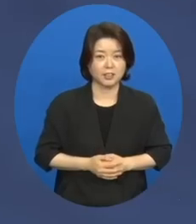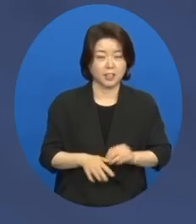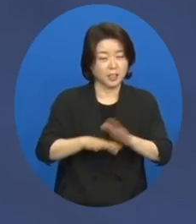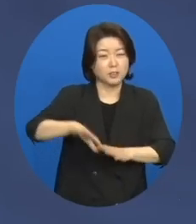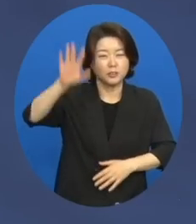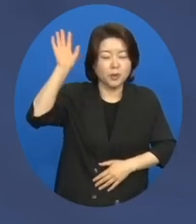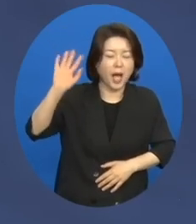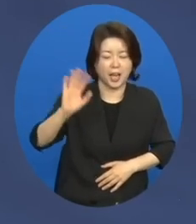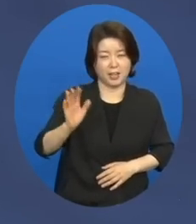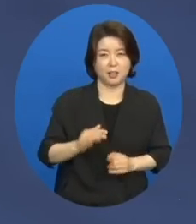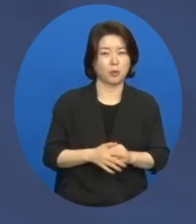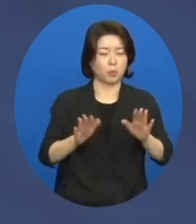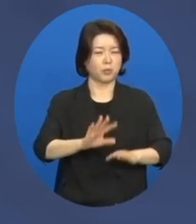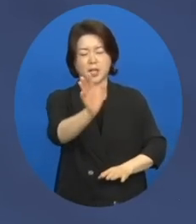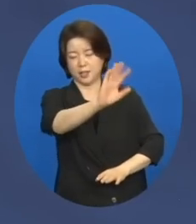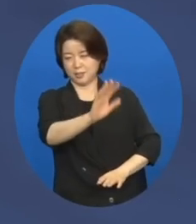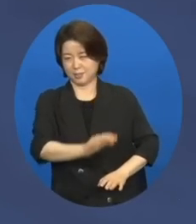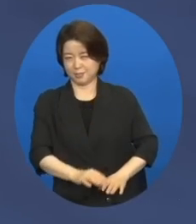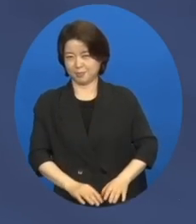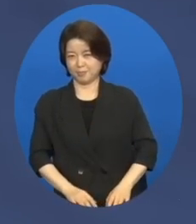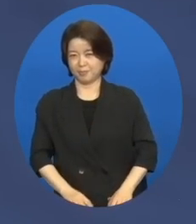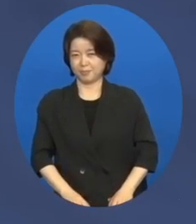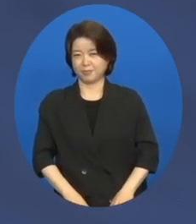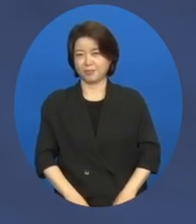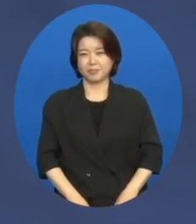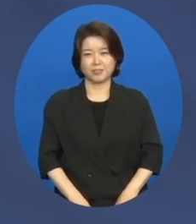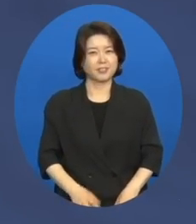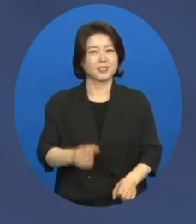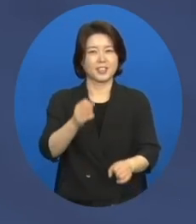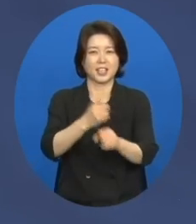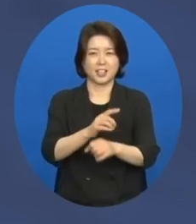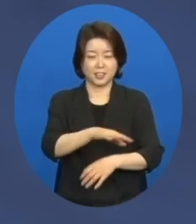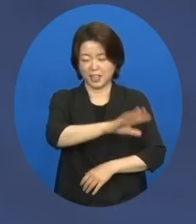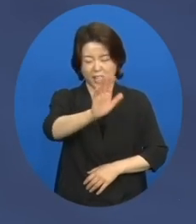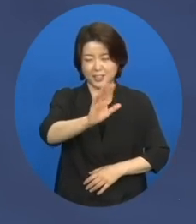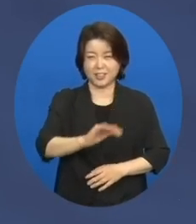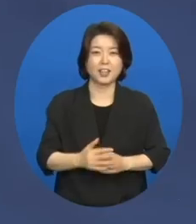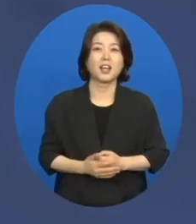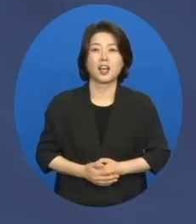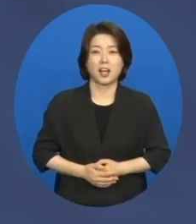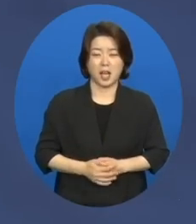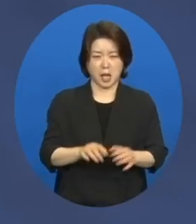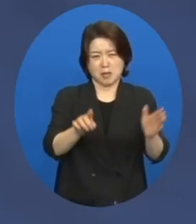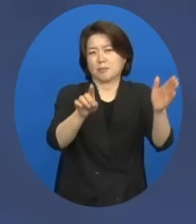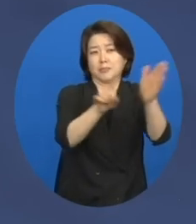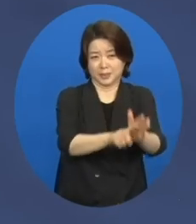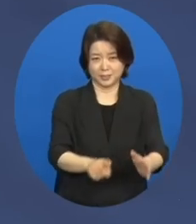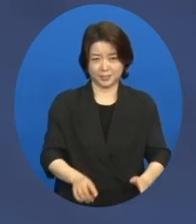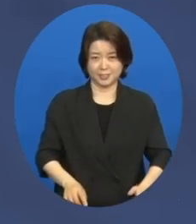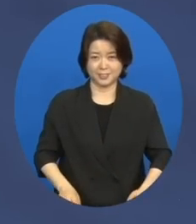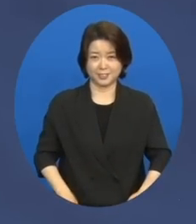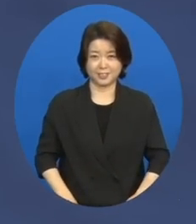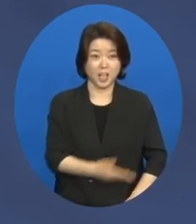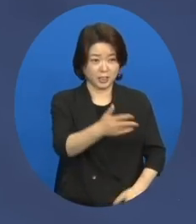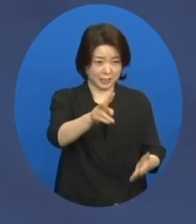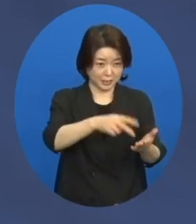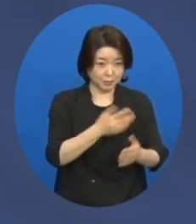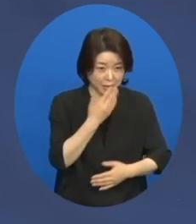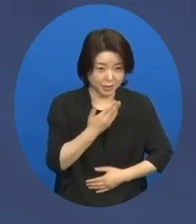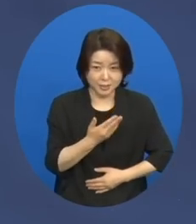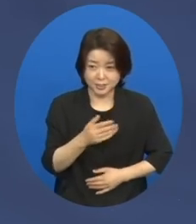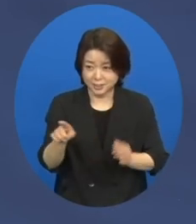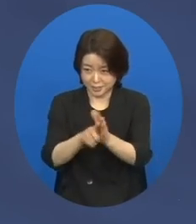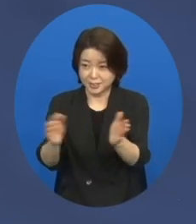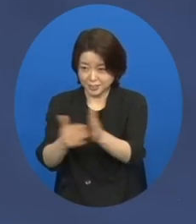들게 하는데 오늘 안 하겠어요. 이미지 나쁘게 그렇게 안 하겠어요. 그냥 믿을 거예요. 읽어오셨겠지 뭐.